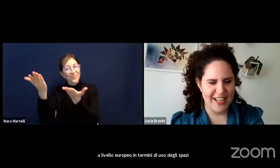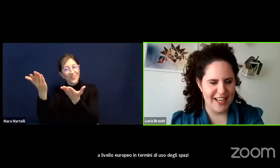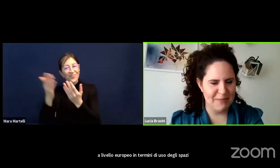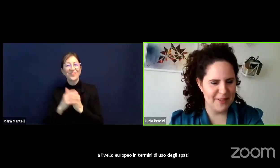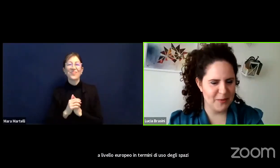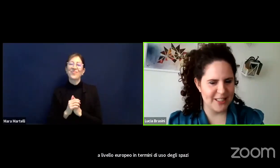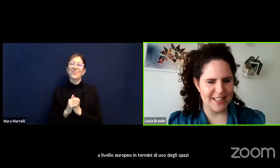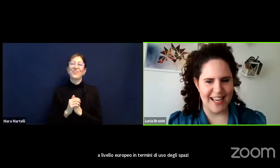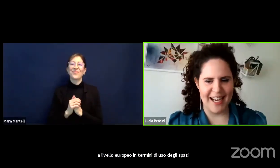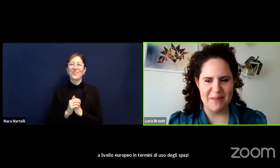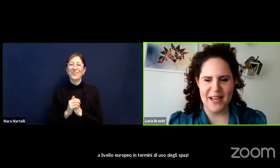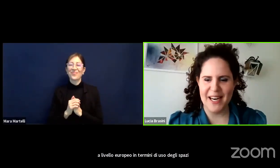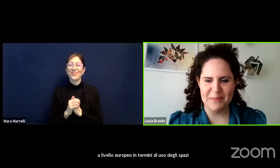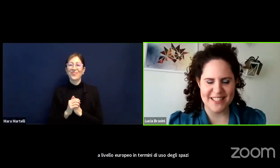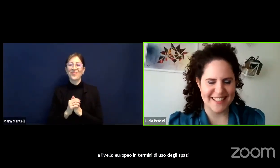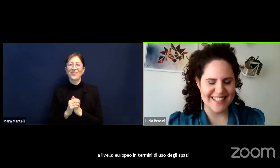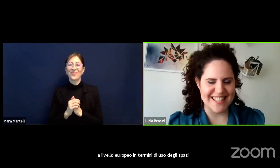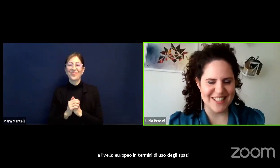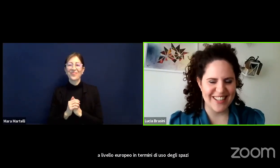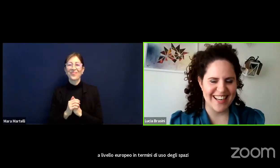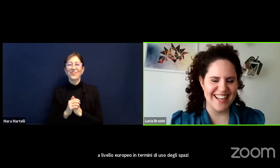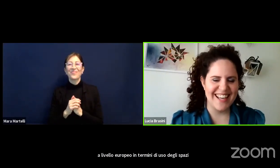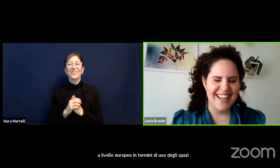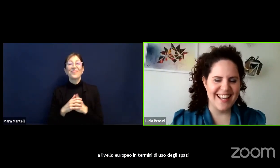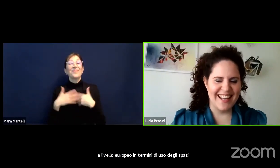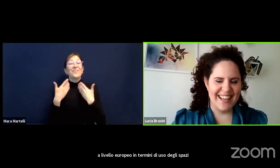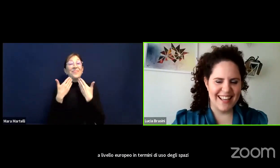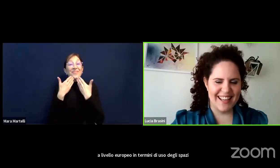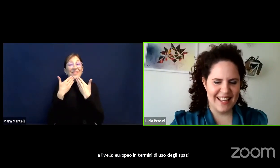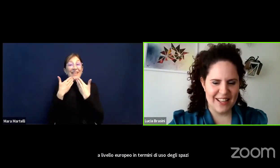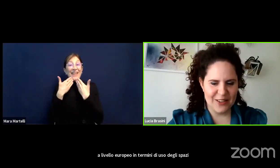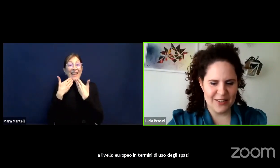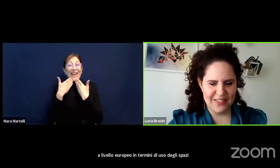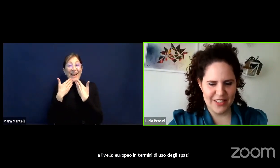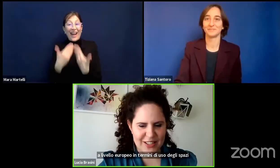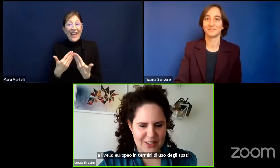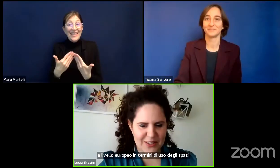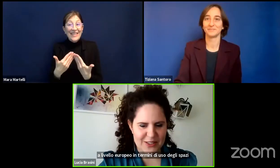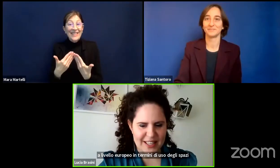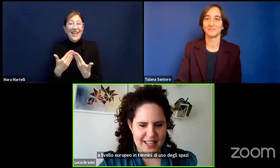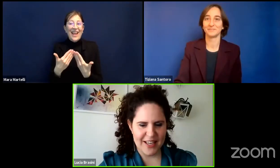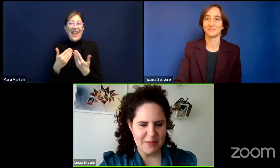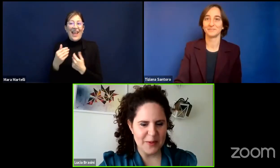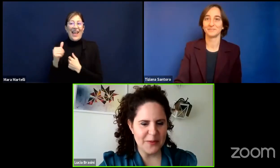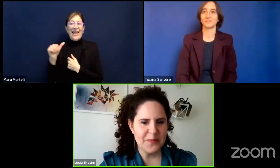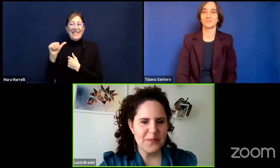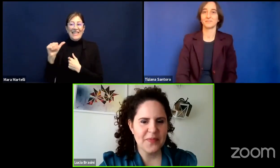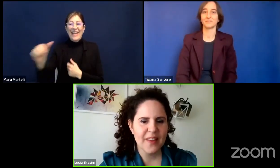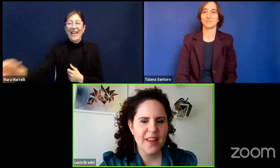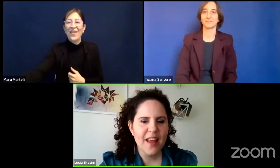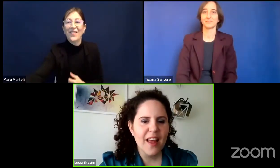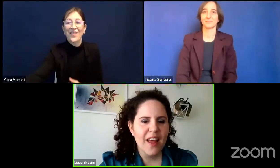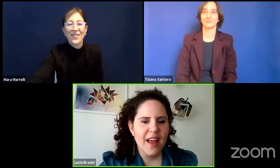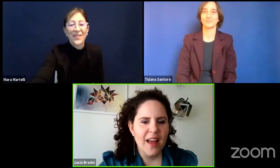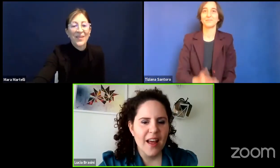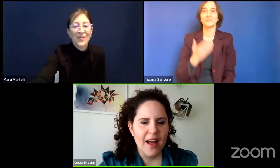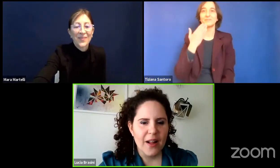Grazie Silvia per questa bella presentazione. E condivido lo schermo.